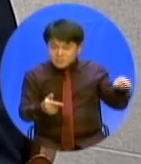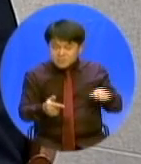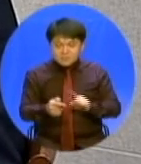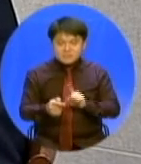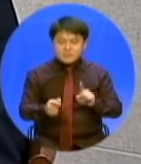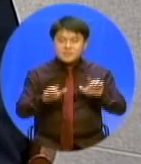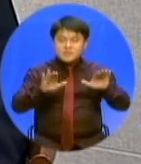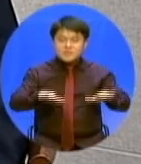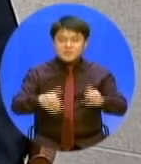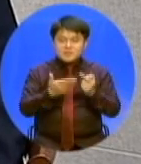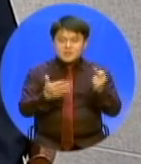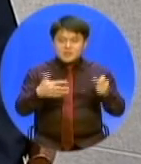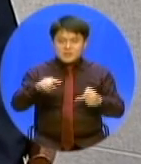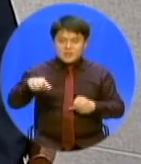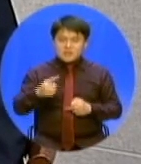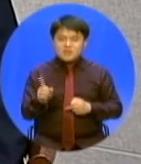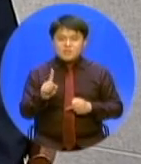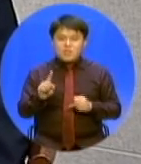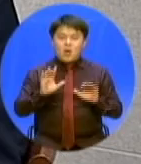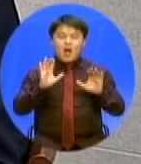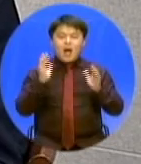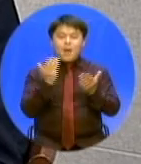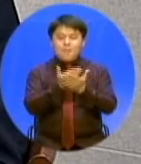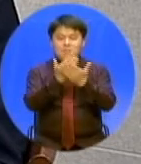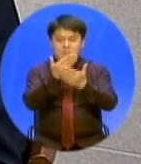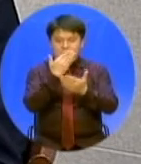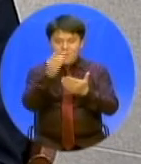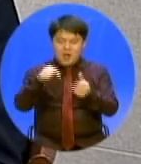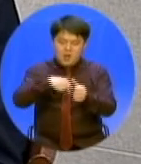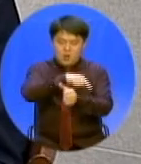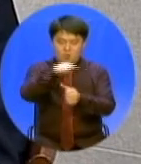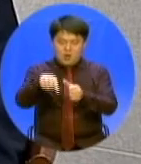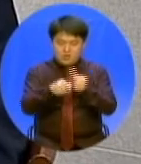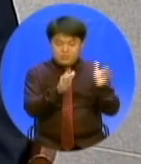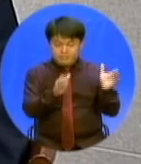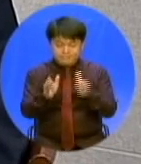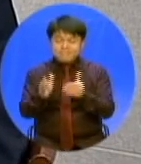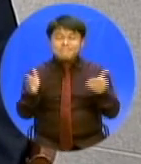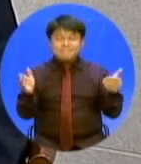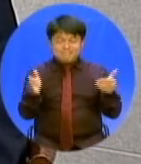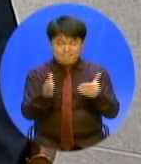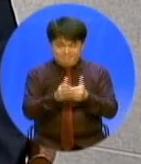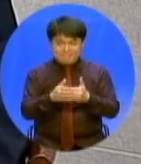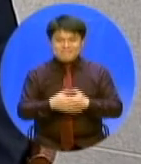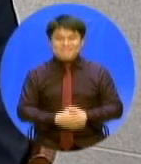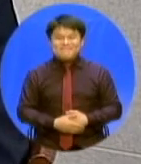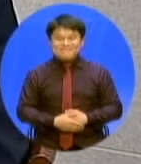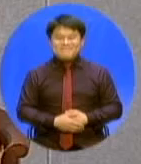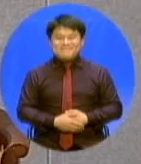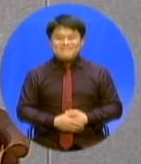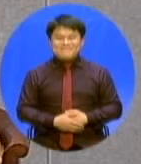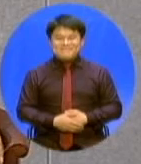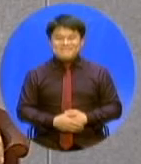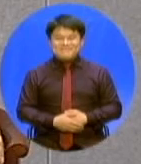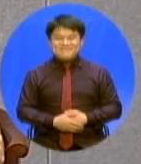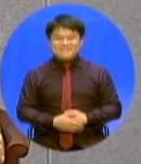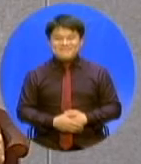이제 강원랜드는 안정적으로 성장할 수 있는 그 여건이나 환경을 이렇게 만들었다고 볼 수 네.